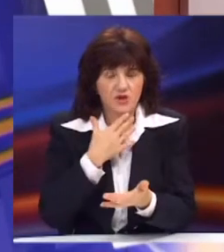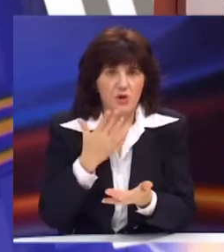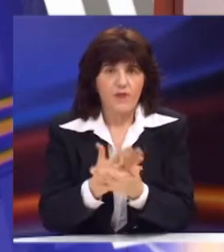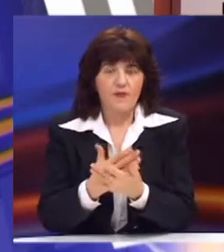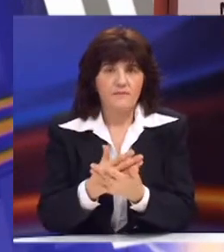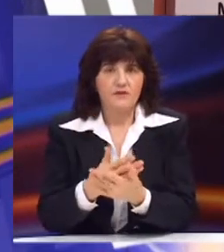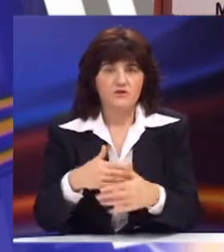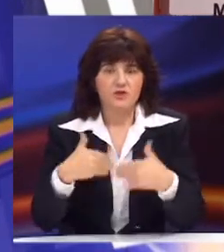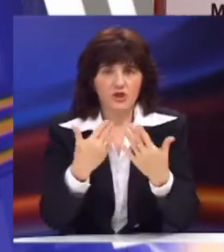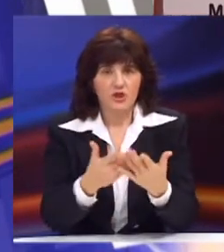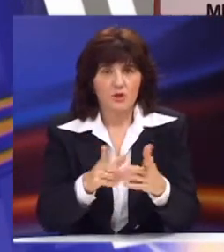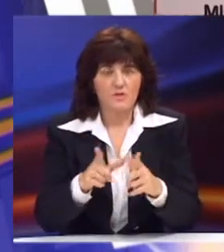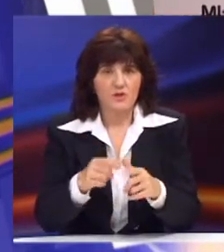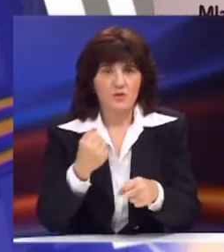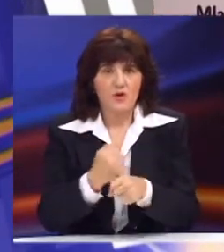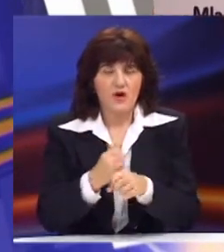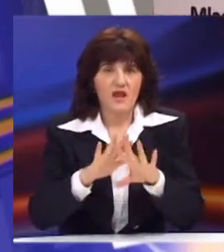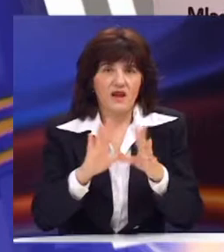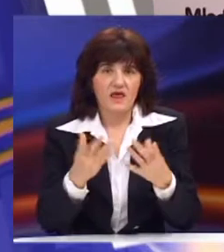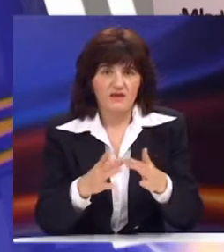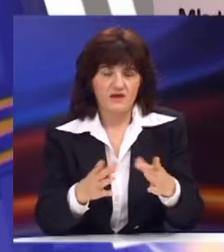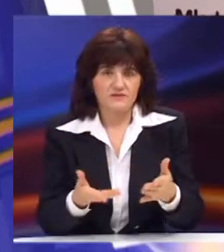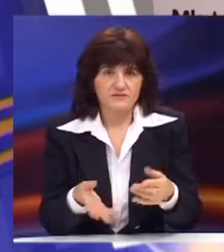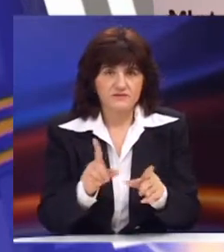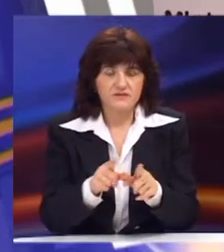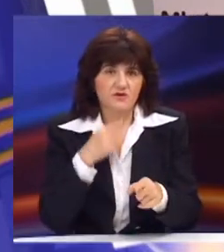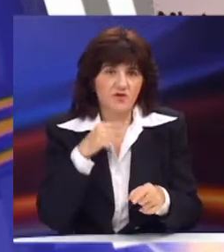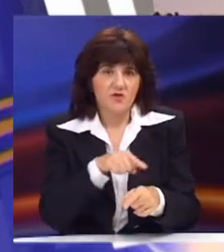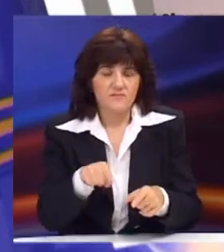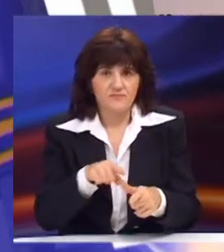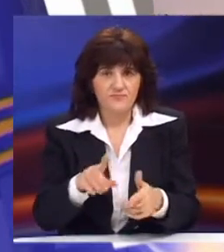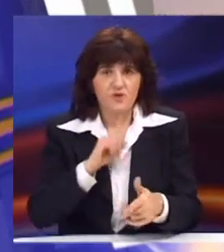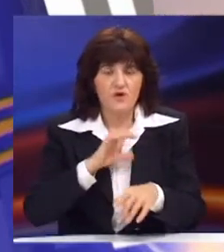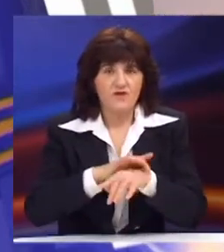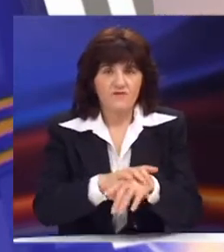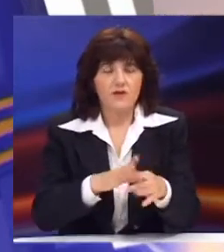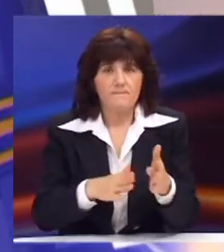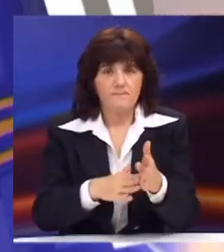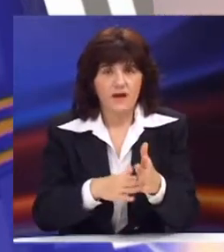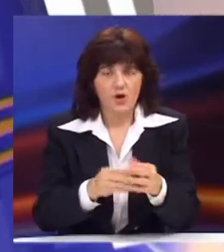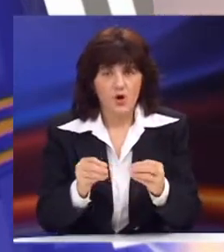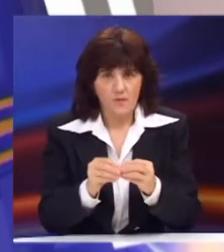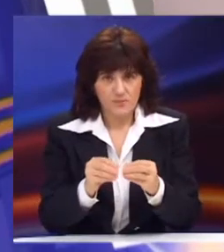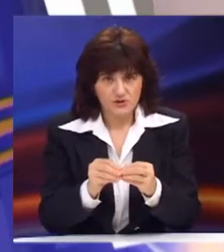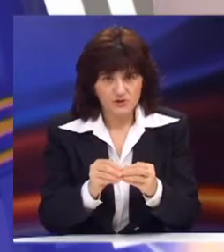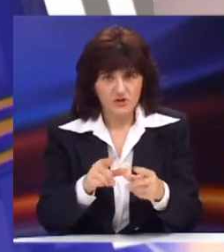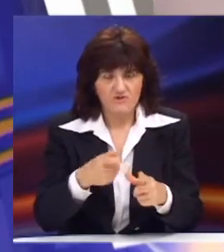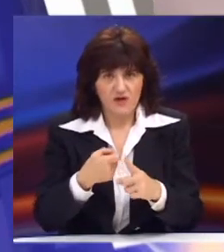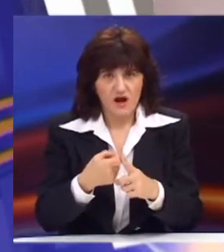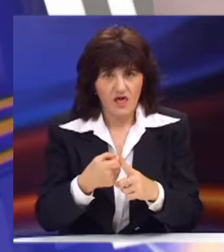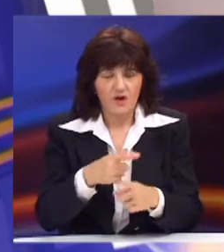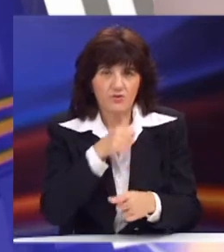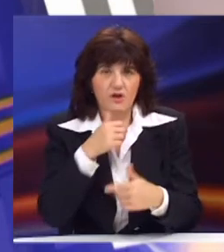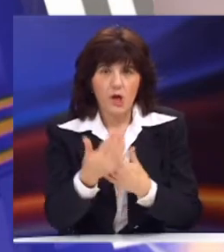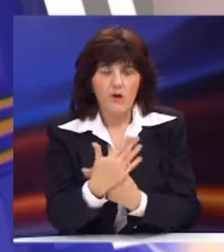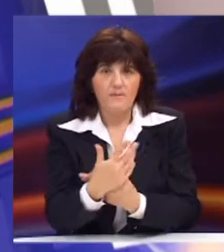subotičke srednje škole će imati priliku da učestvuje u radionici stripa koju će voditi Marko Božinovski klaun. Jedna od aktivnosti vezanih